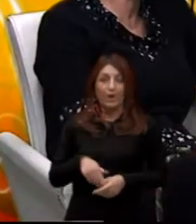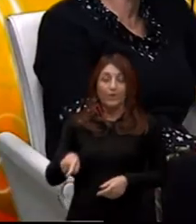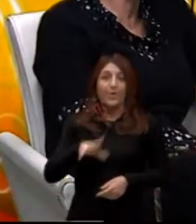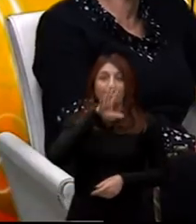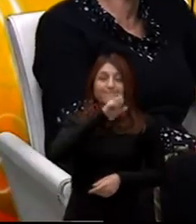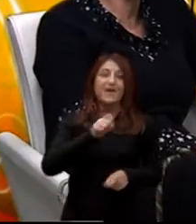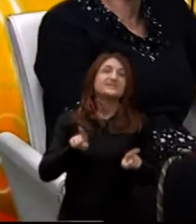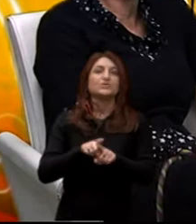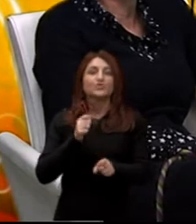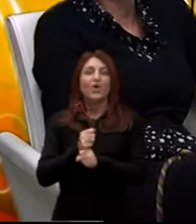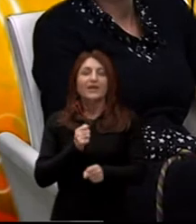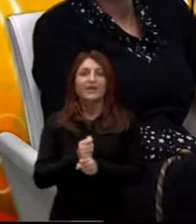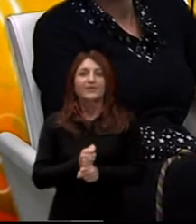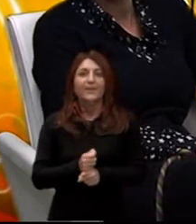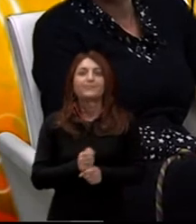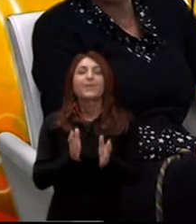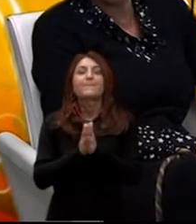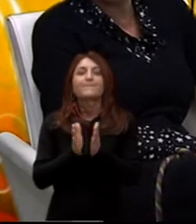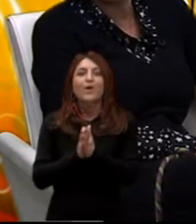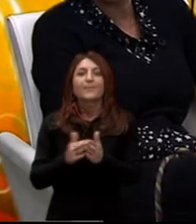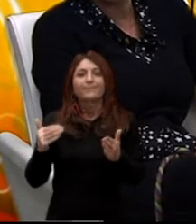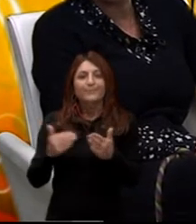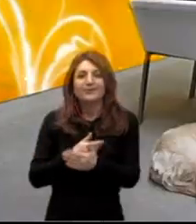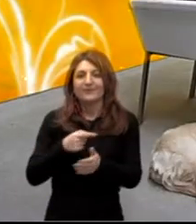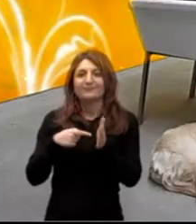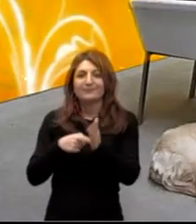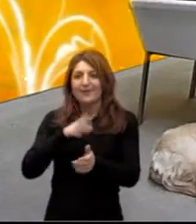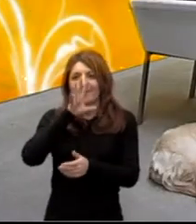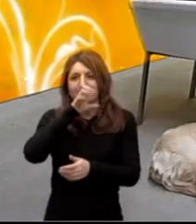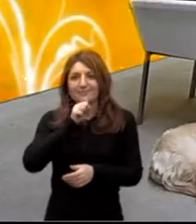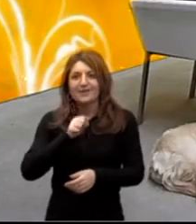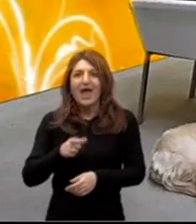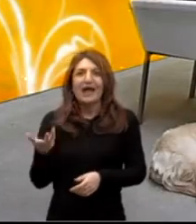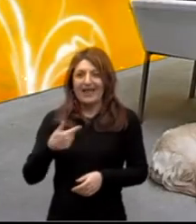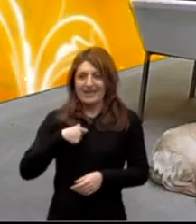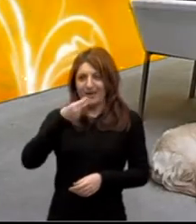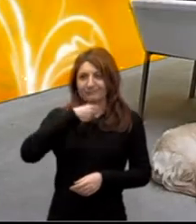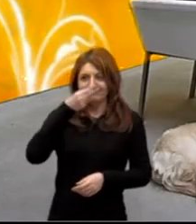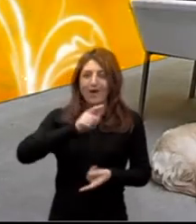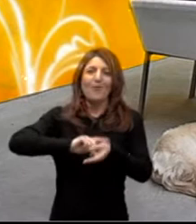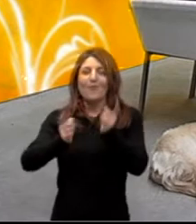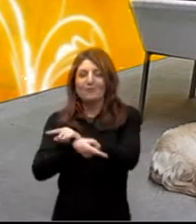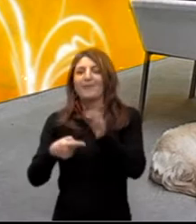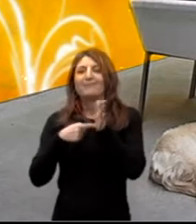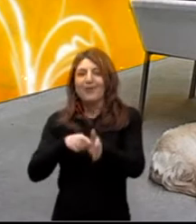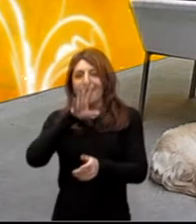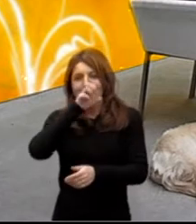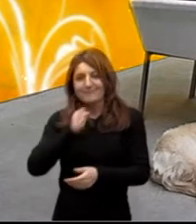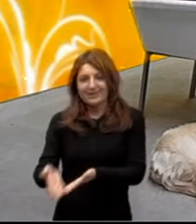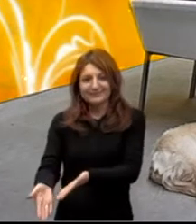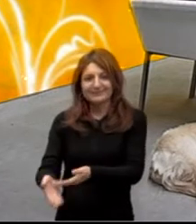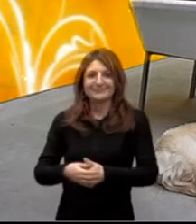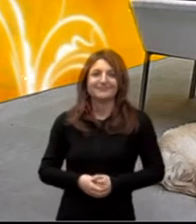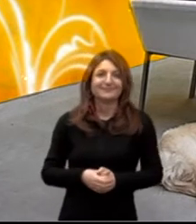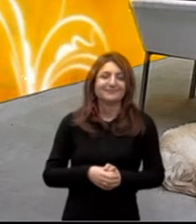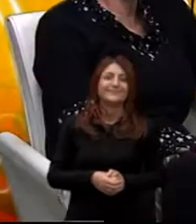daje samopoznanje tom djetetu. Molim psa, draga moja režio, molim psa, kad ja pričam, psa pokazujte, pa djeluju umirujuće, ja djelujem